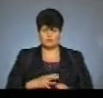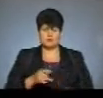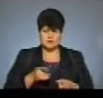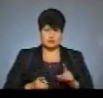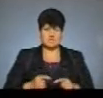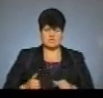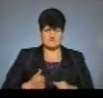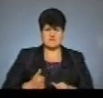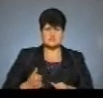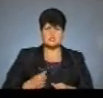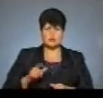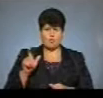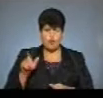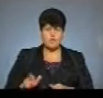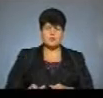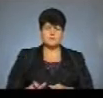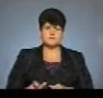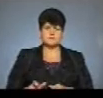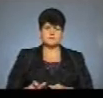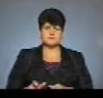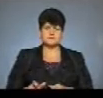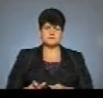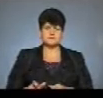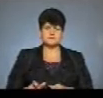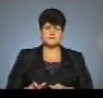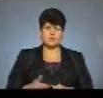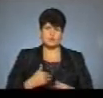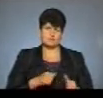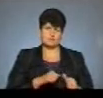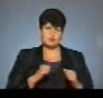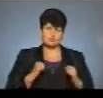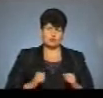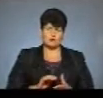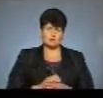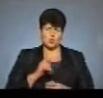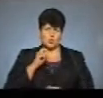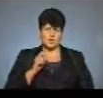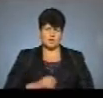військова людина. Він хотів тільки спокою, миру в Україні.